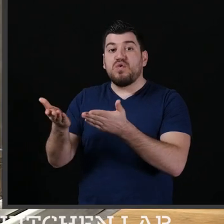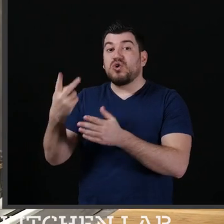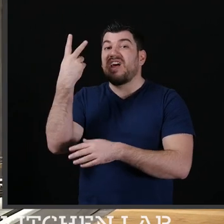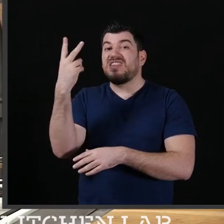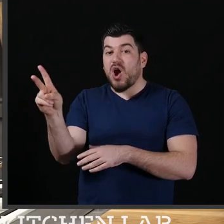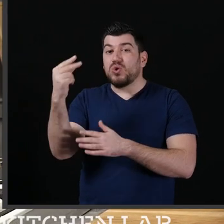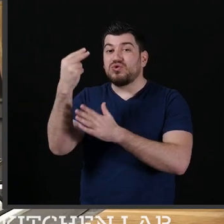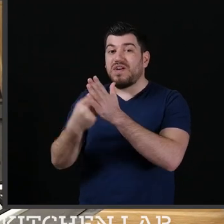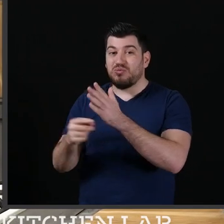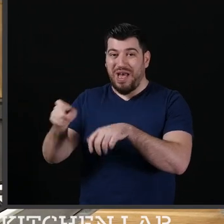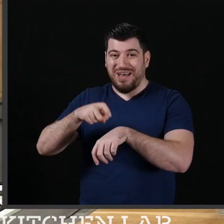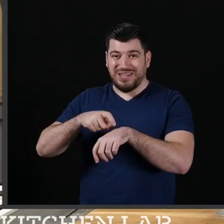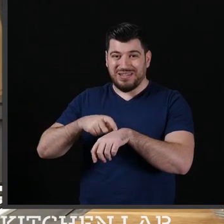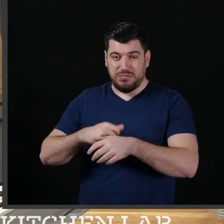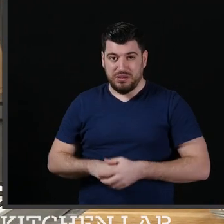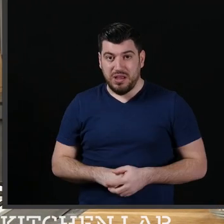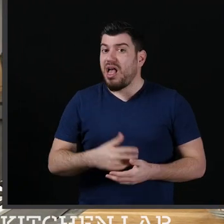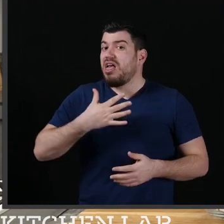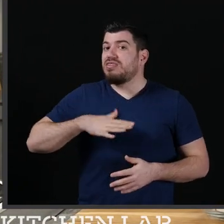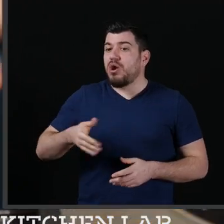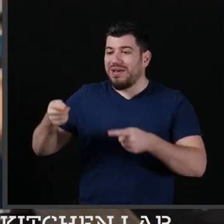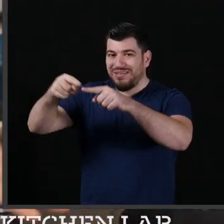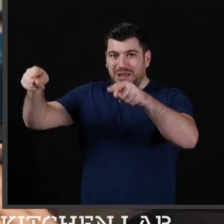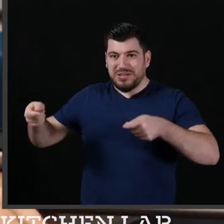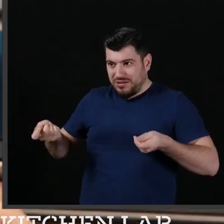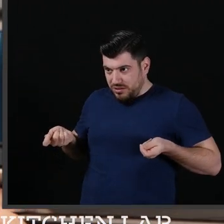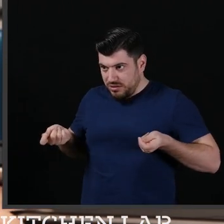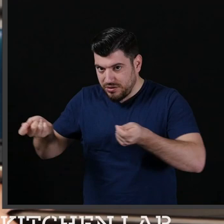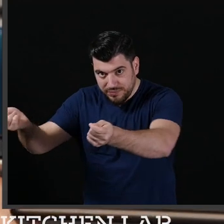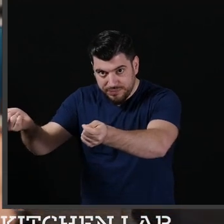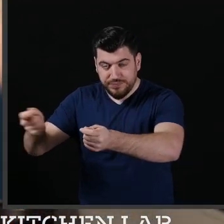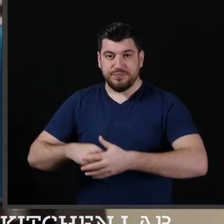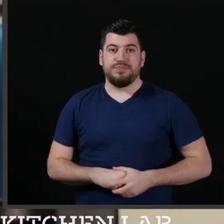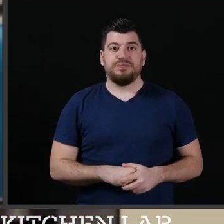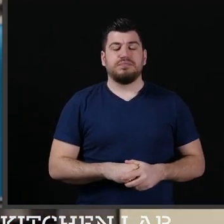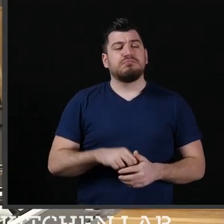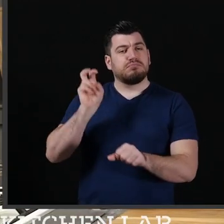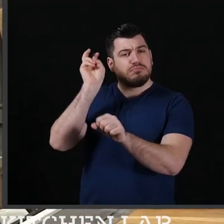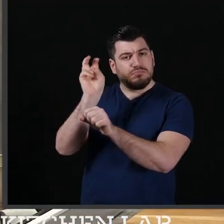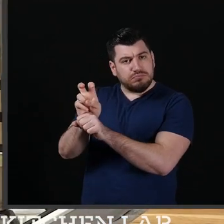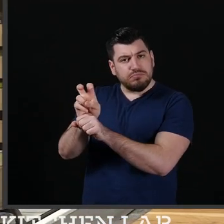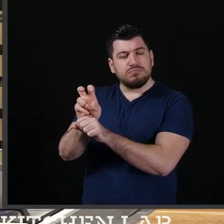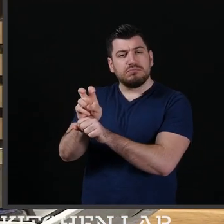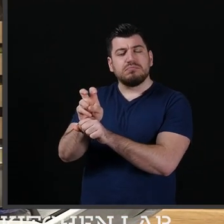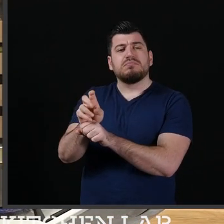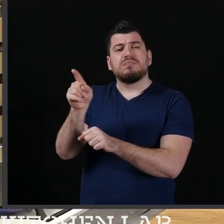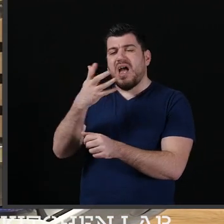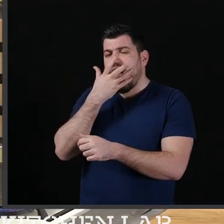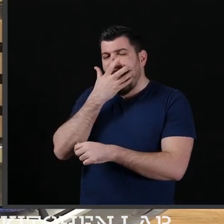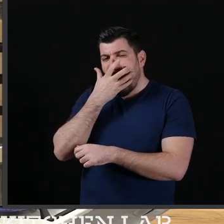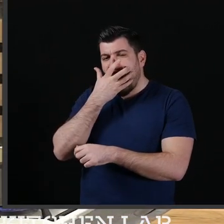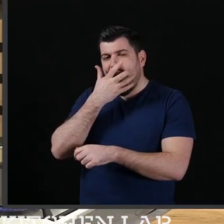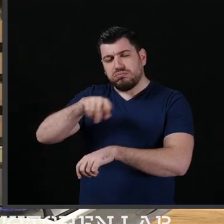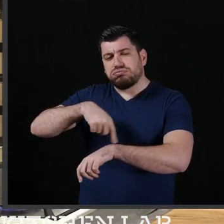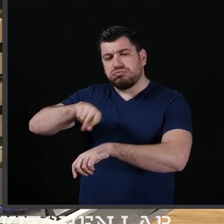βαθμούς. Αυτό που θέλω να κάνετε είναι να πάρετε ένα ταψάκι, να το βάλετε μέσα και να το αφήσετε να γίνει πάρα πολύ ζεστό όση ώρα θα